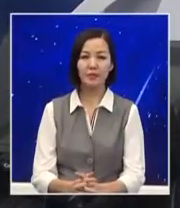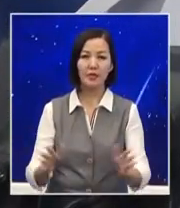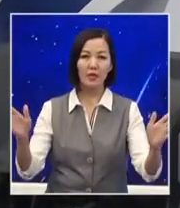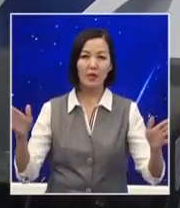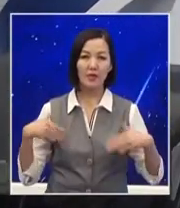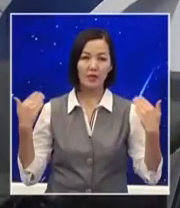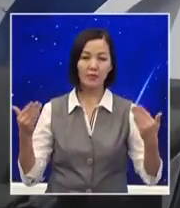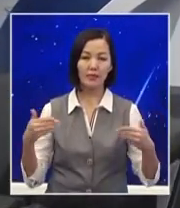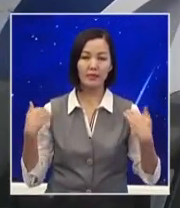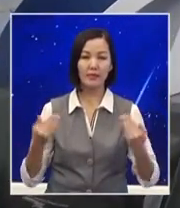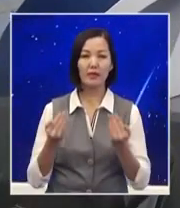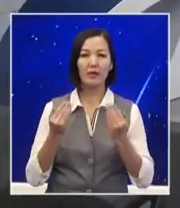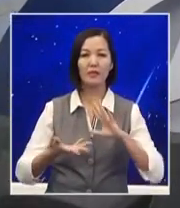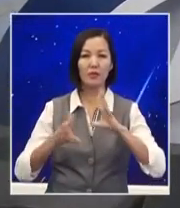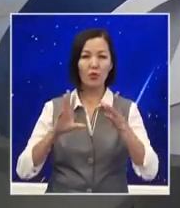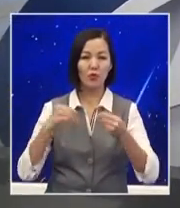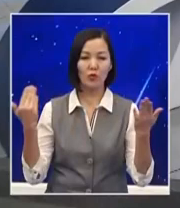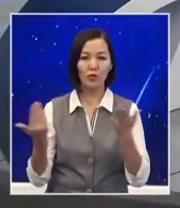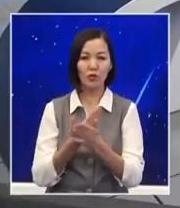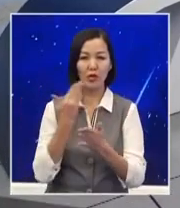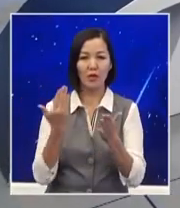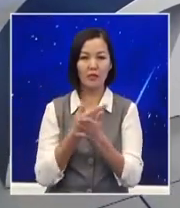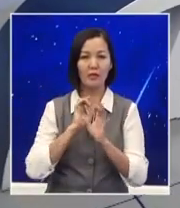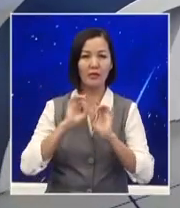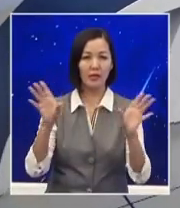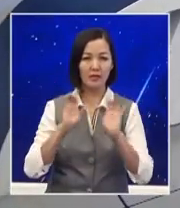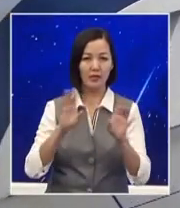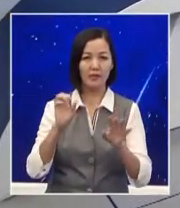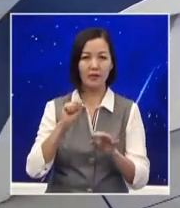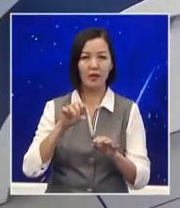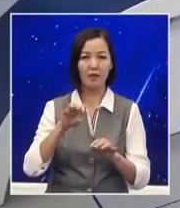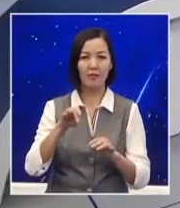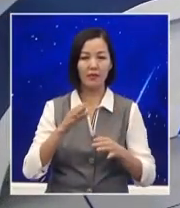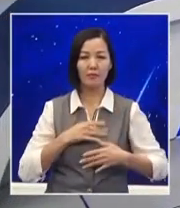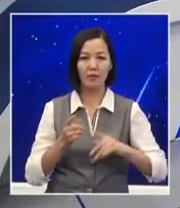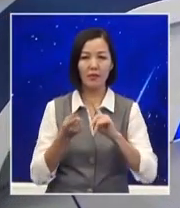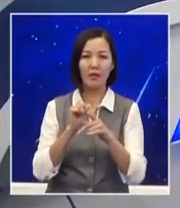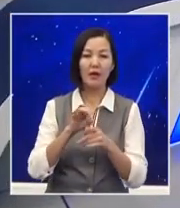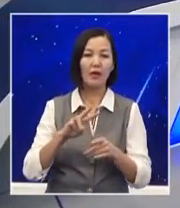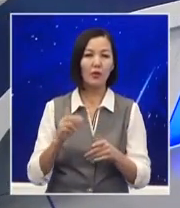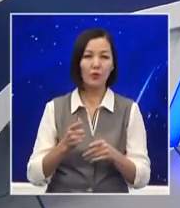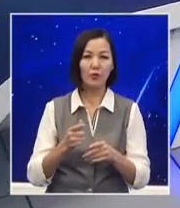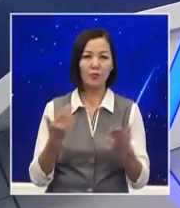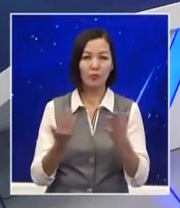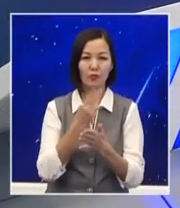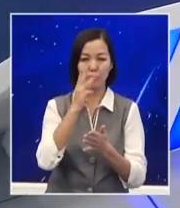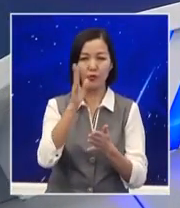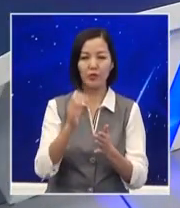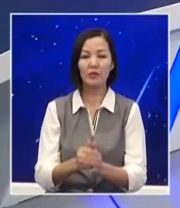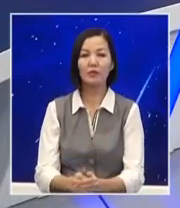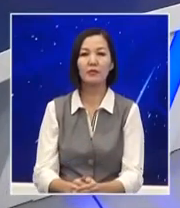Ассаламу алейкум, қадірмен көрермен, тікелей эфирде қорытынды жаңалықтар, студияда Алмат Хамид, сурдо аудармада Айгүл Жұмашқызы. Бүгін